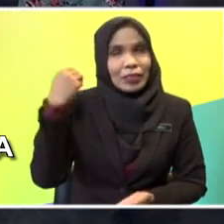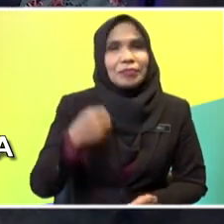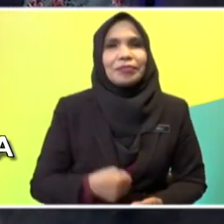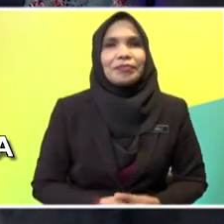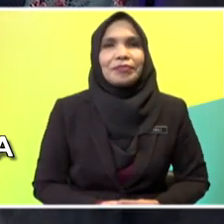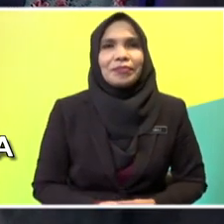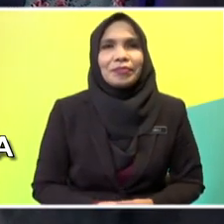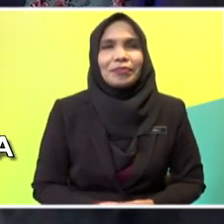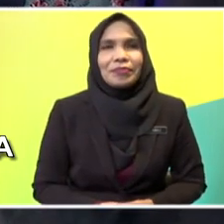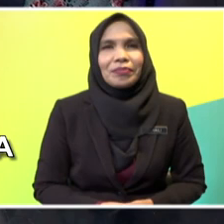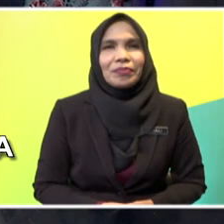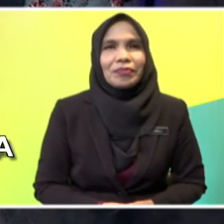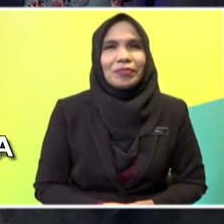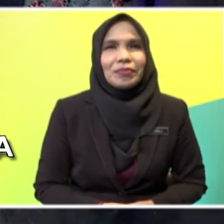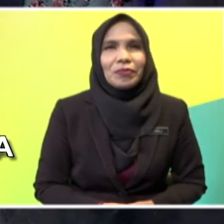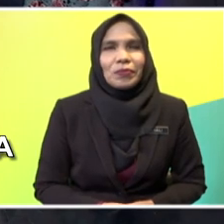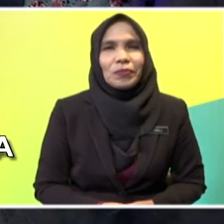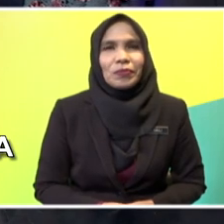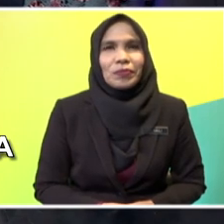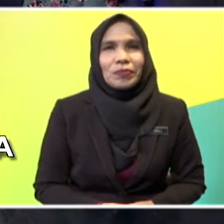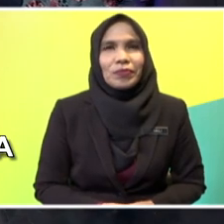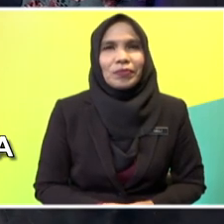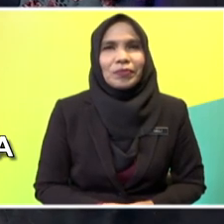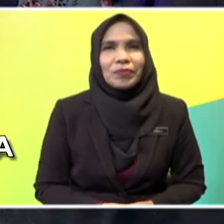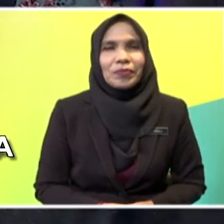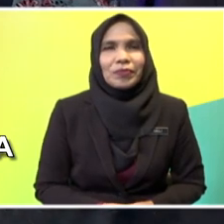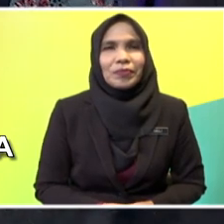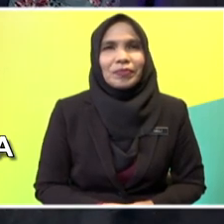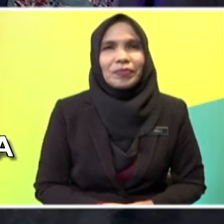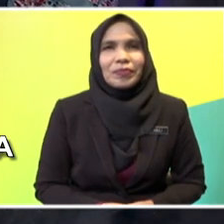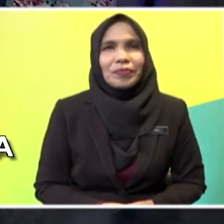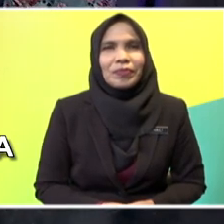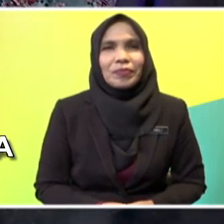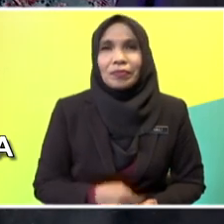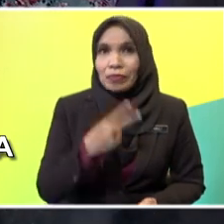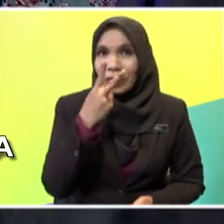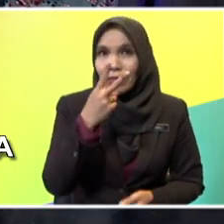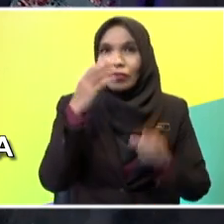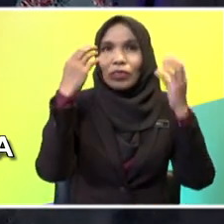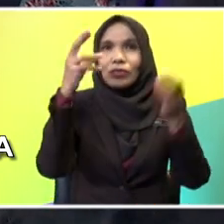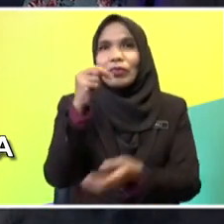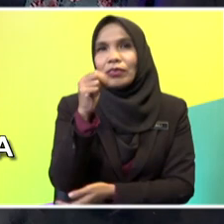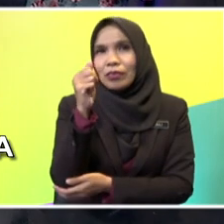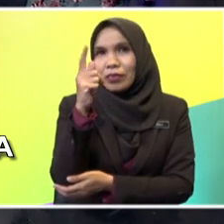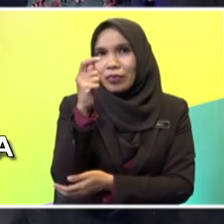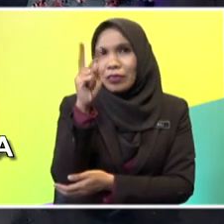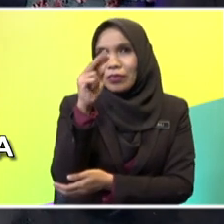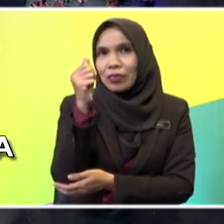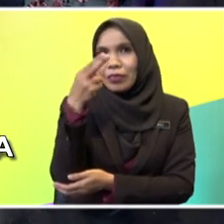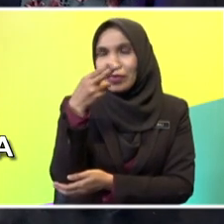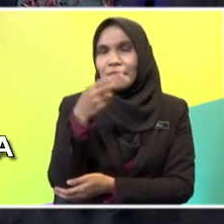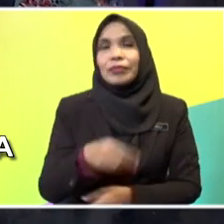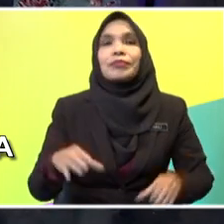buat di bahagian hadapan. Ah. Baik, di bahagian belakang silakan cikgu Natra. Kita lihat cikgu Natra buat ya. Okey. Okey, di